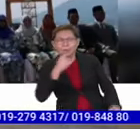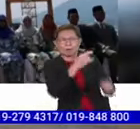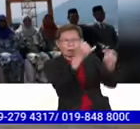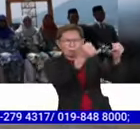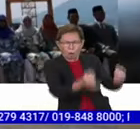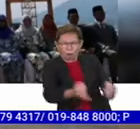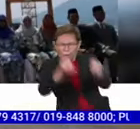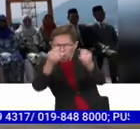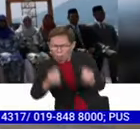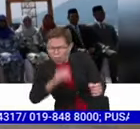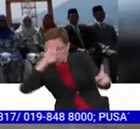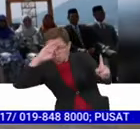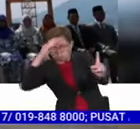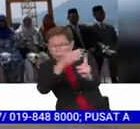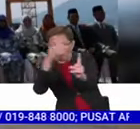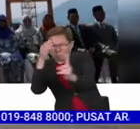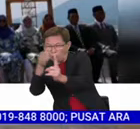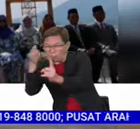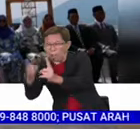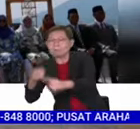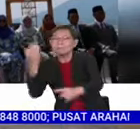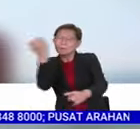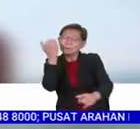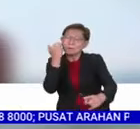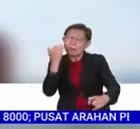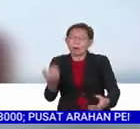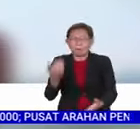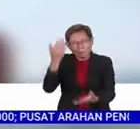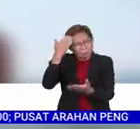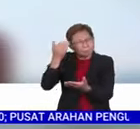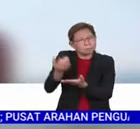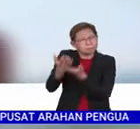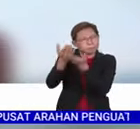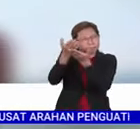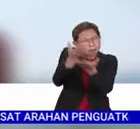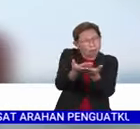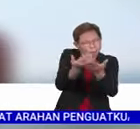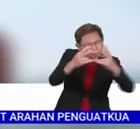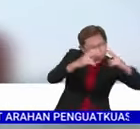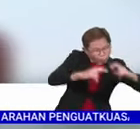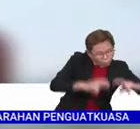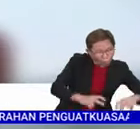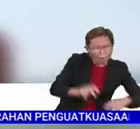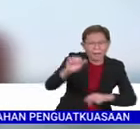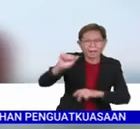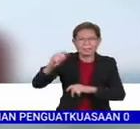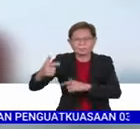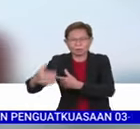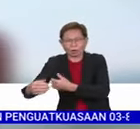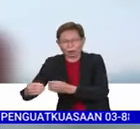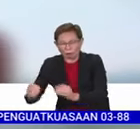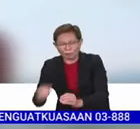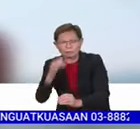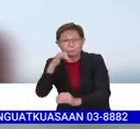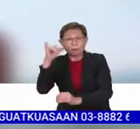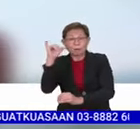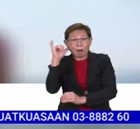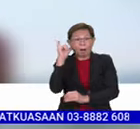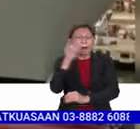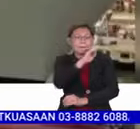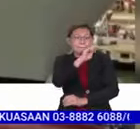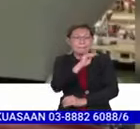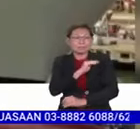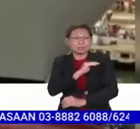dituduh di mahkamah. Dapatan dan syur sedang diteliti Jabatan Peguam Negara. Semalam, Jumaat Menteri menggesa